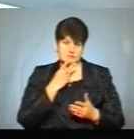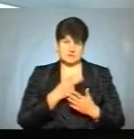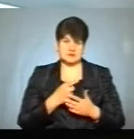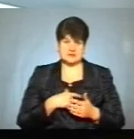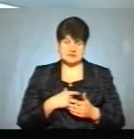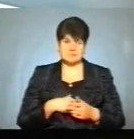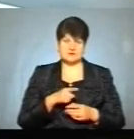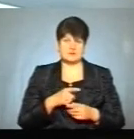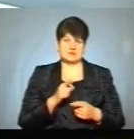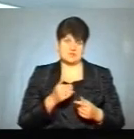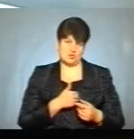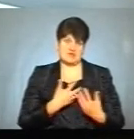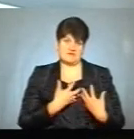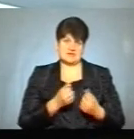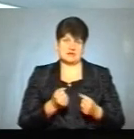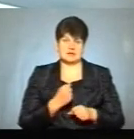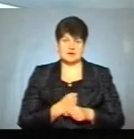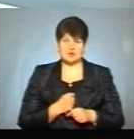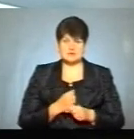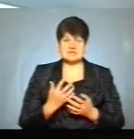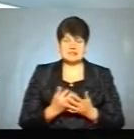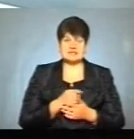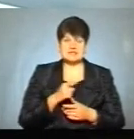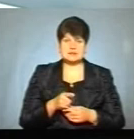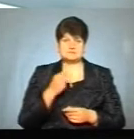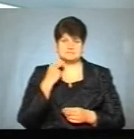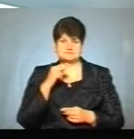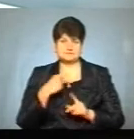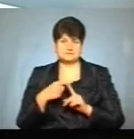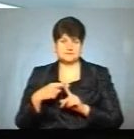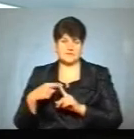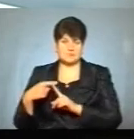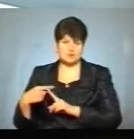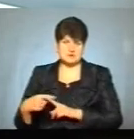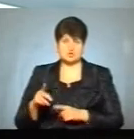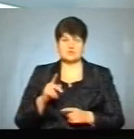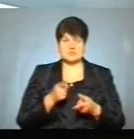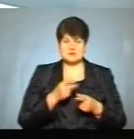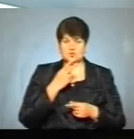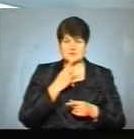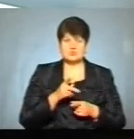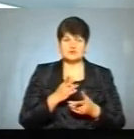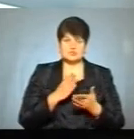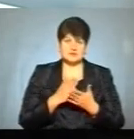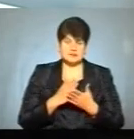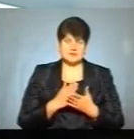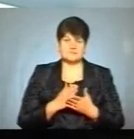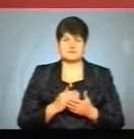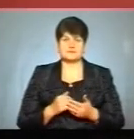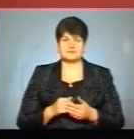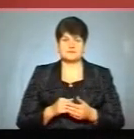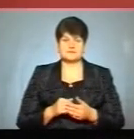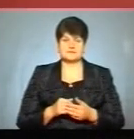так, щоб він захотів взяти на роботу, десь знайти в собі ті переваги, свої плюси, щоб дійсно показати, що іменно я найкращий претендент на ту